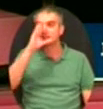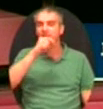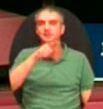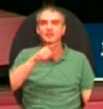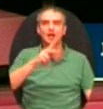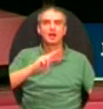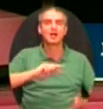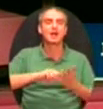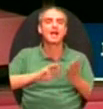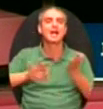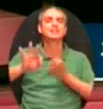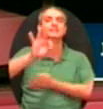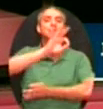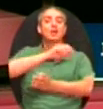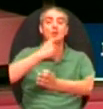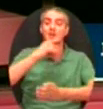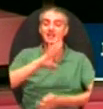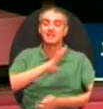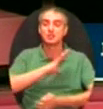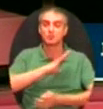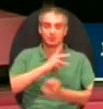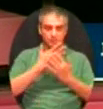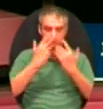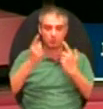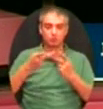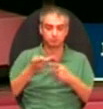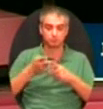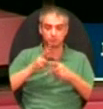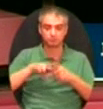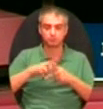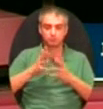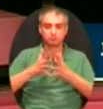עולם אסטרטגית אומרת שאיומים שברור לי שהם הולכים